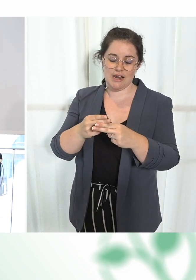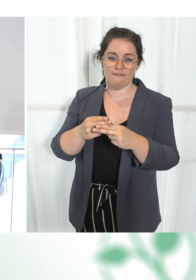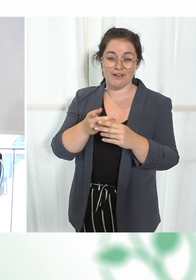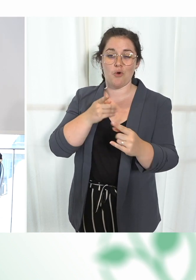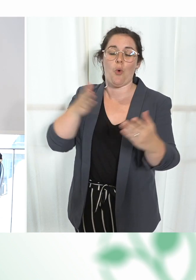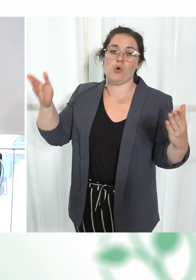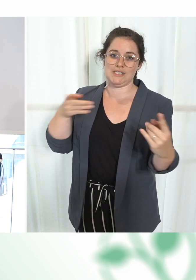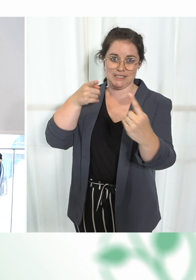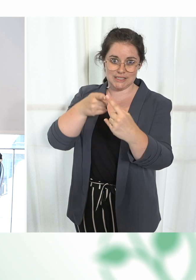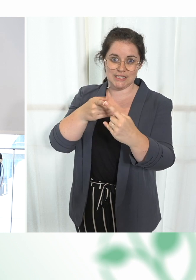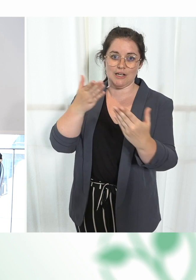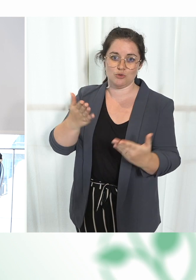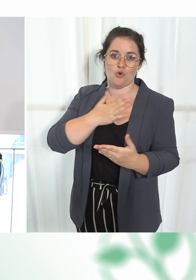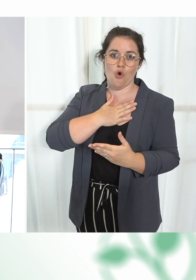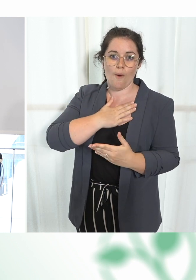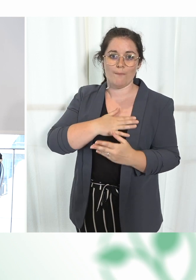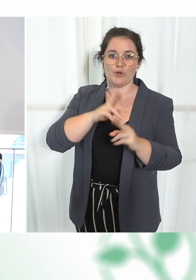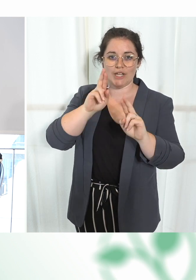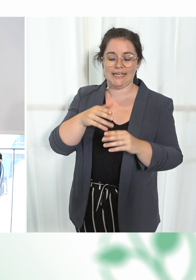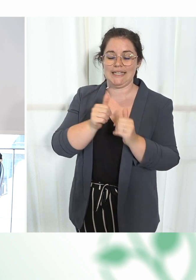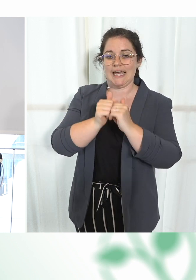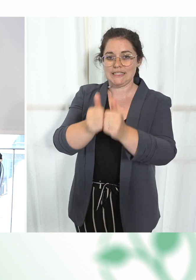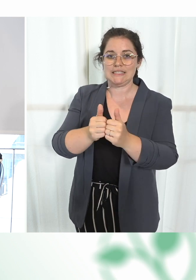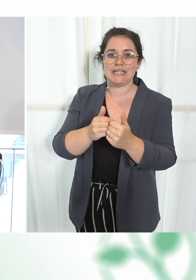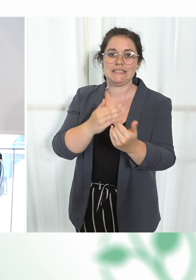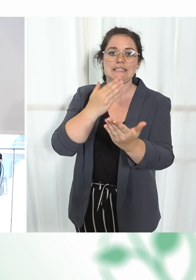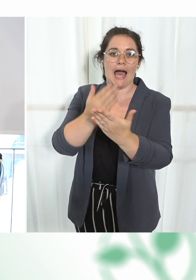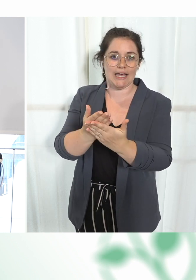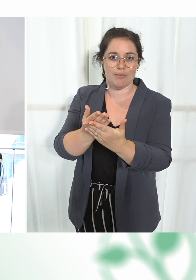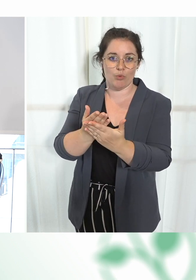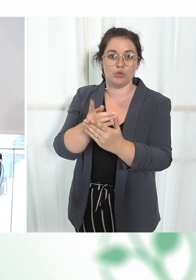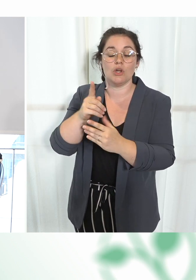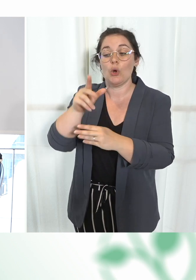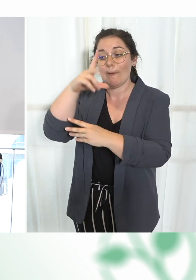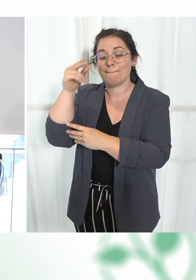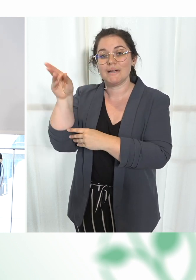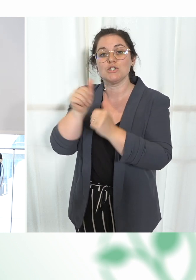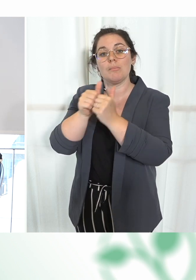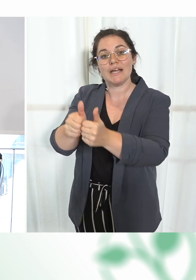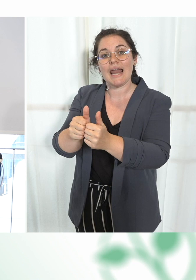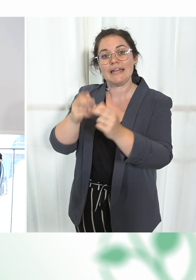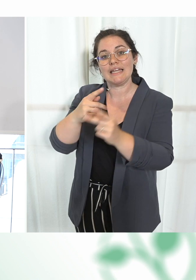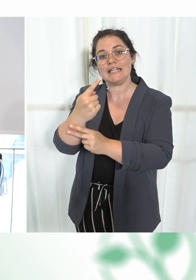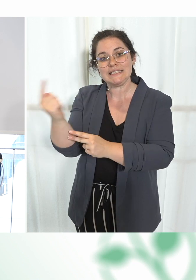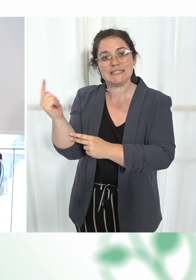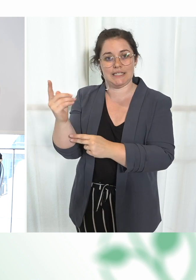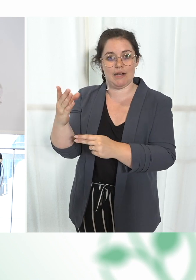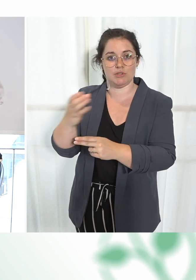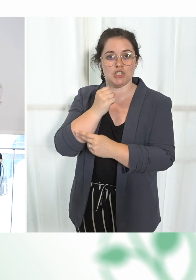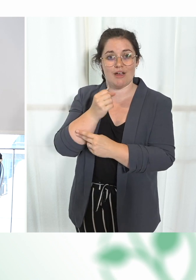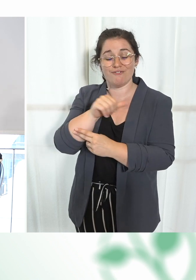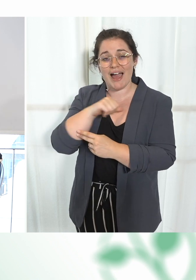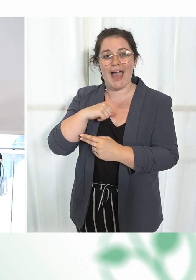Ziel und dahingehend wollen wir die richtigen Assistenzangebote setzen und Menschen eben begleiten, dass sie es selbst schaffen können mit ihren eigenen Ressourcen und